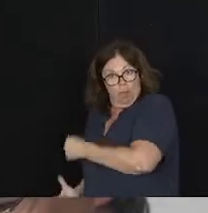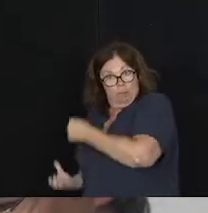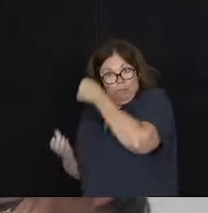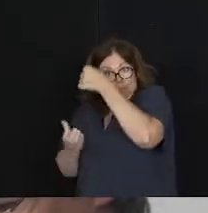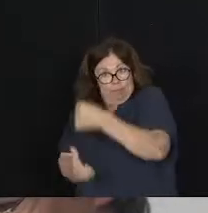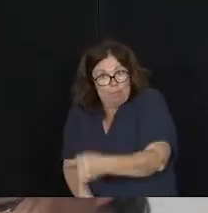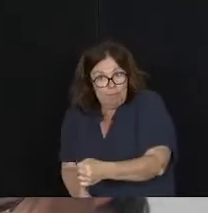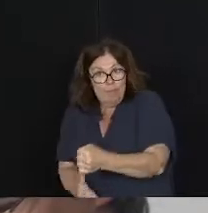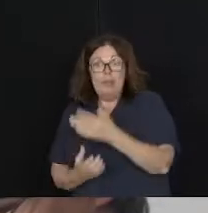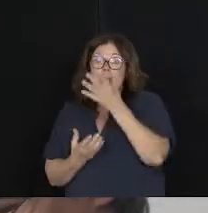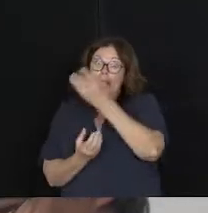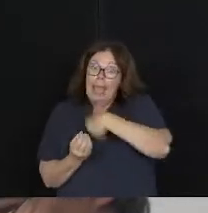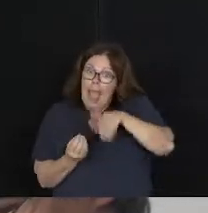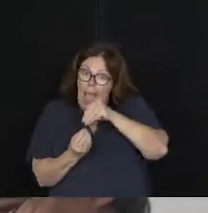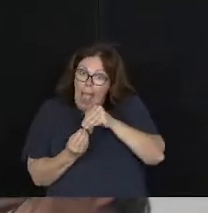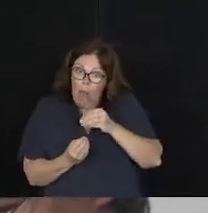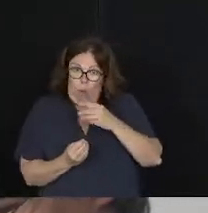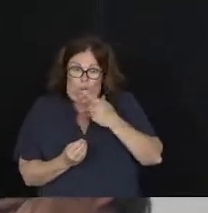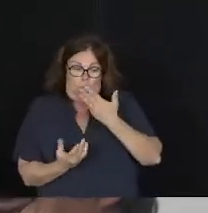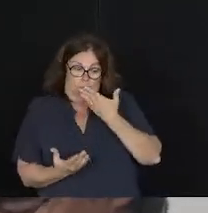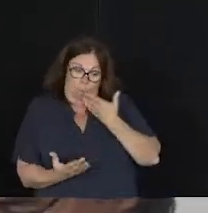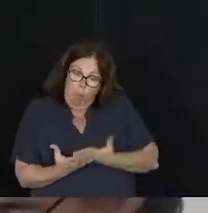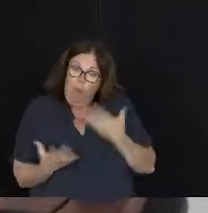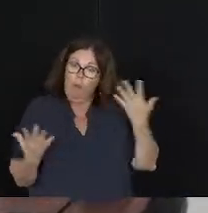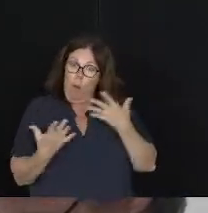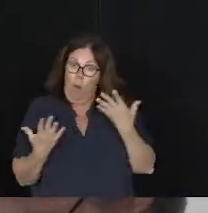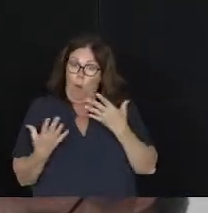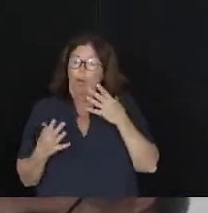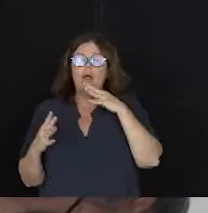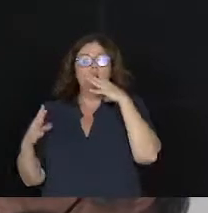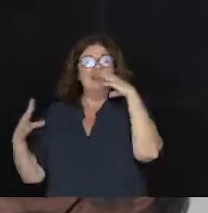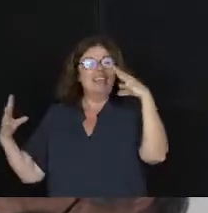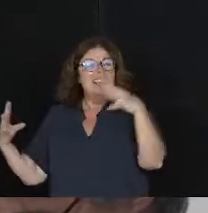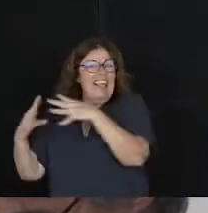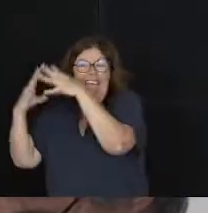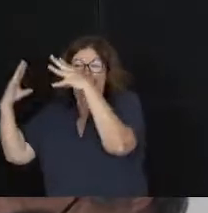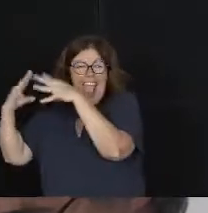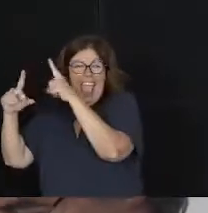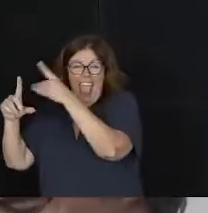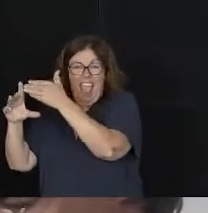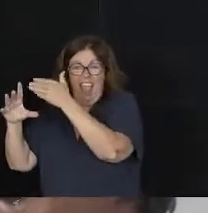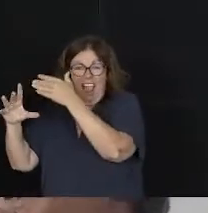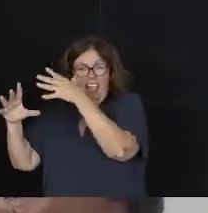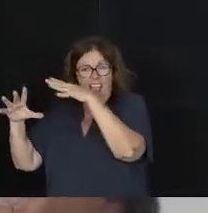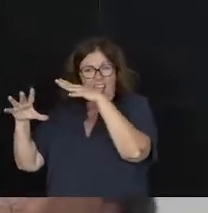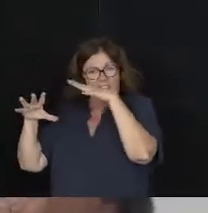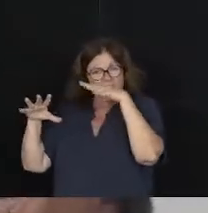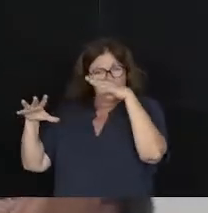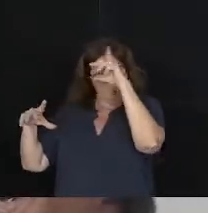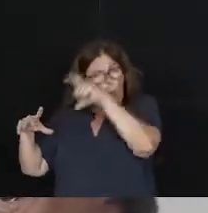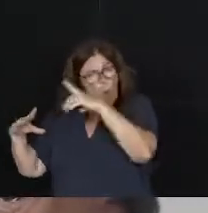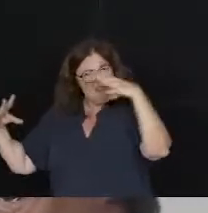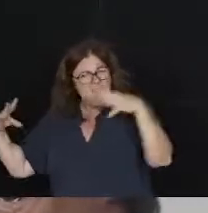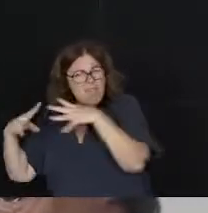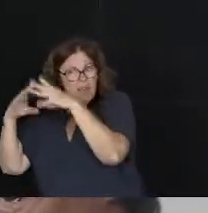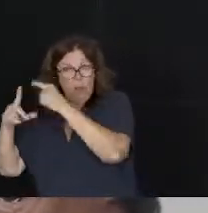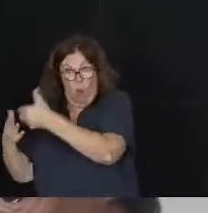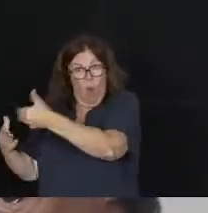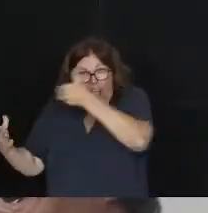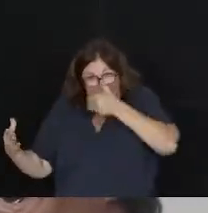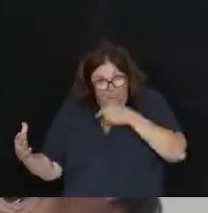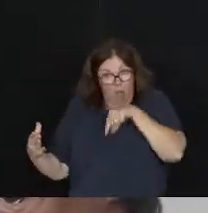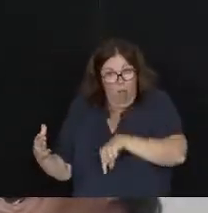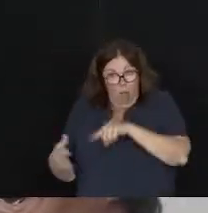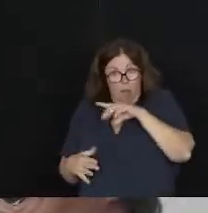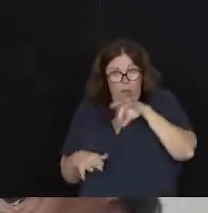ils ont, on le voit, imaginé, avant même les premiers combats, puisque c'est avant que le combattant s'en aille, eh bien, ils ont imaginé les